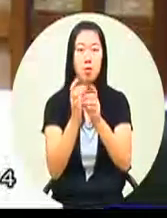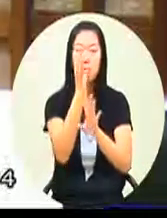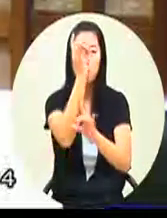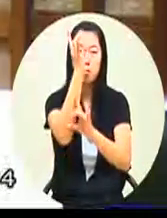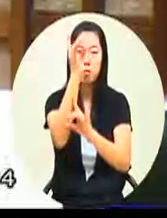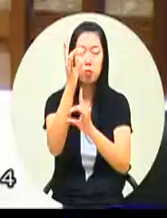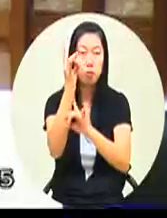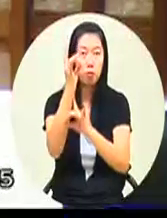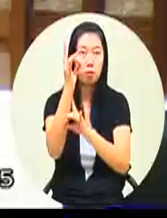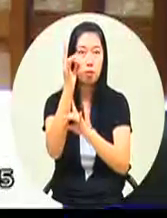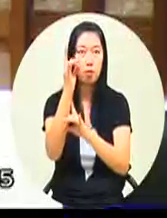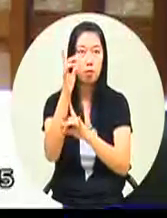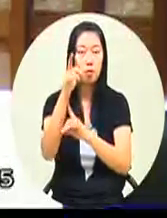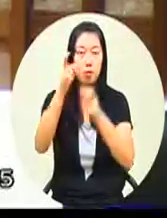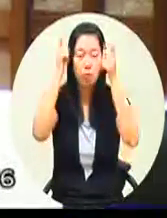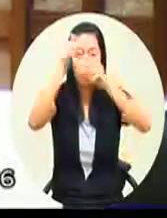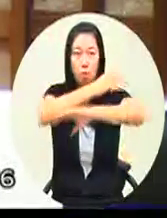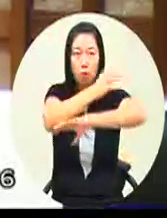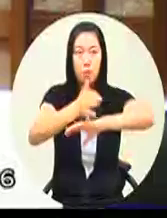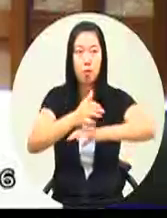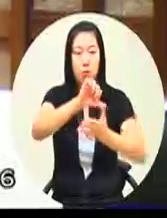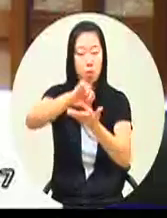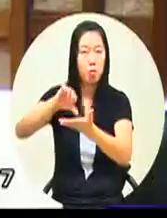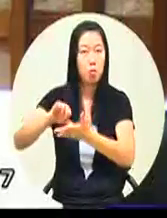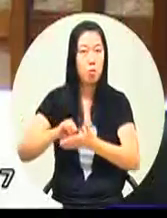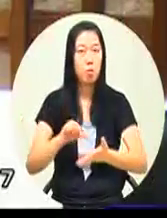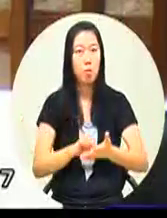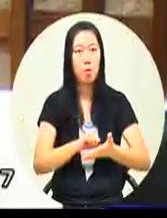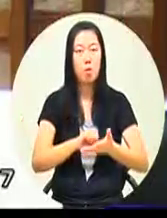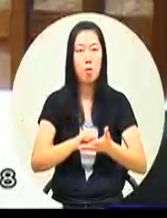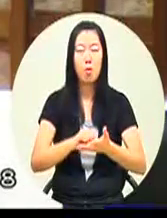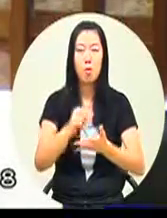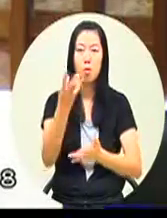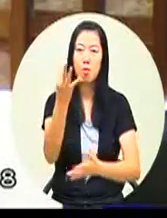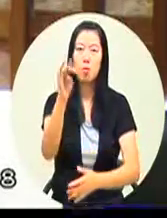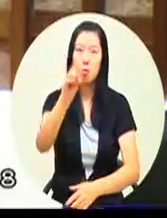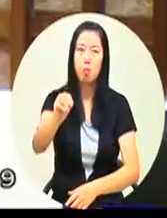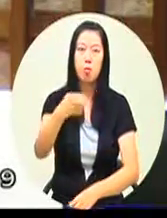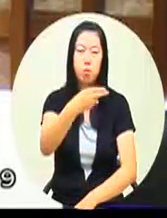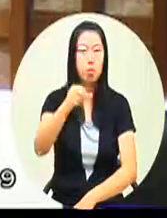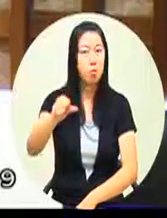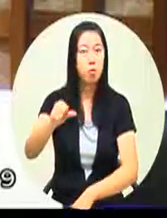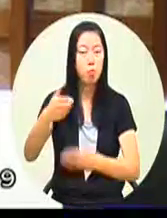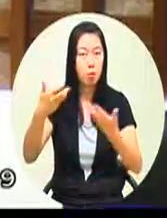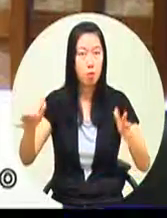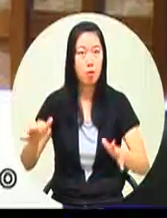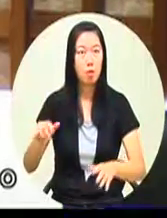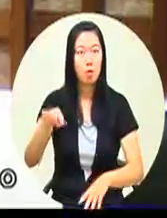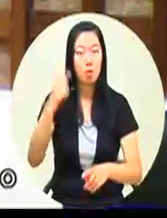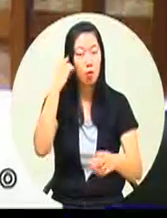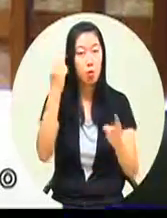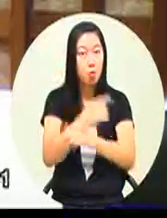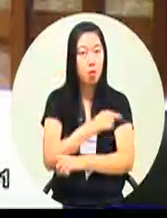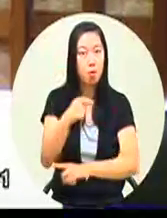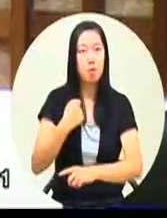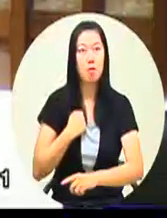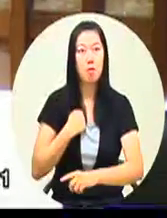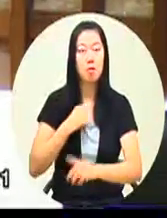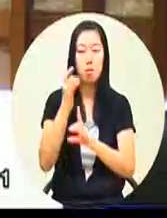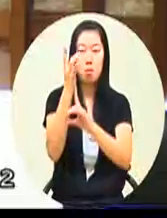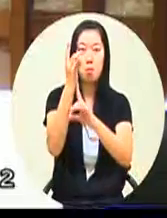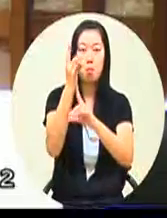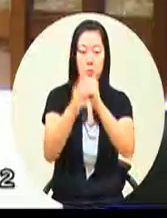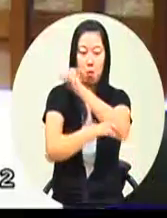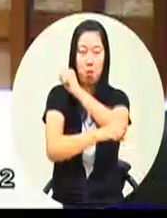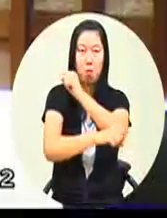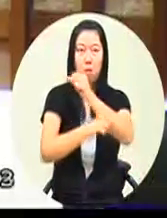过去的高雄关，差不多在在几千几万公顷，唔知影在在拢无人包。啊，跌到阮物件，大家应该拢知影，迄跌紧上后顶顶一